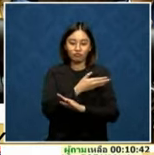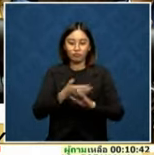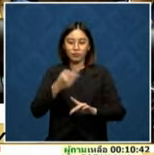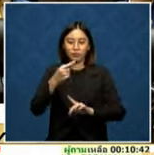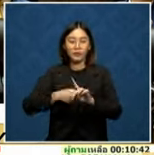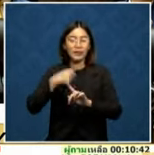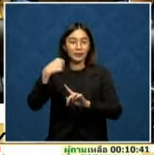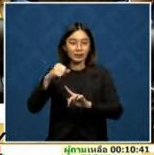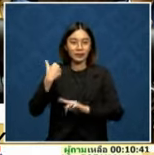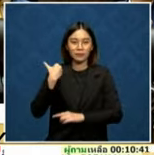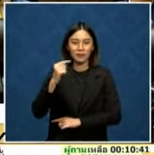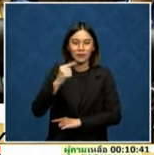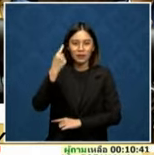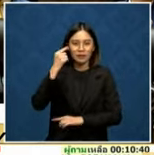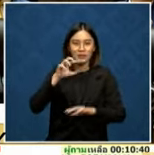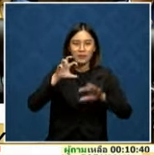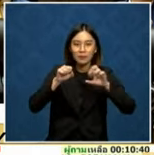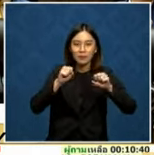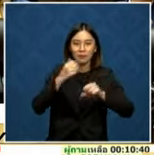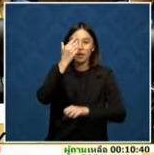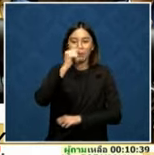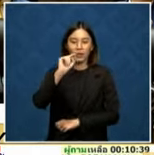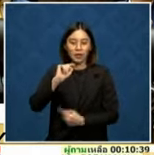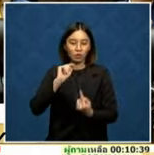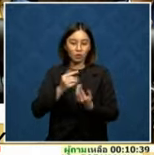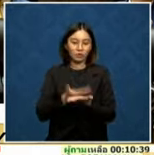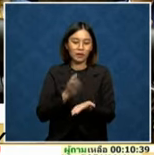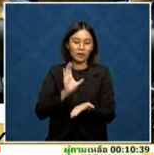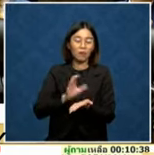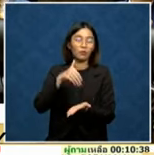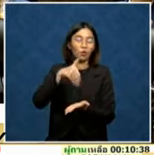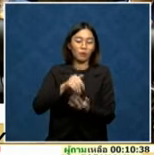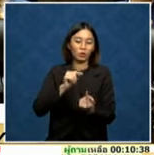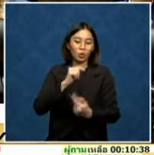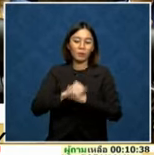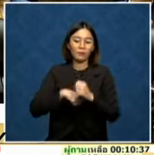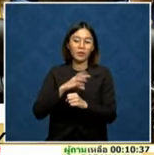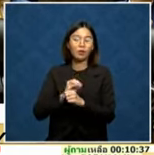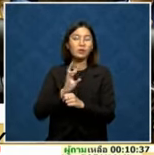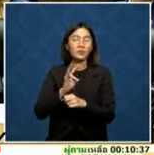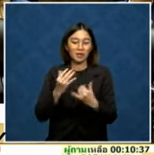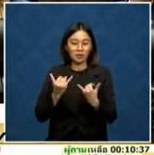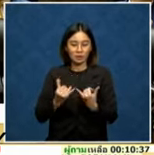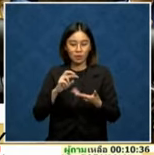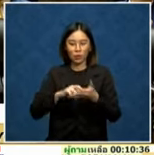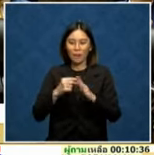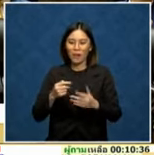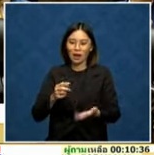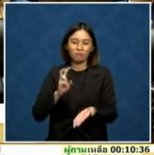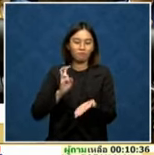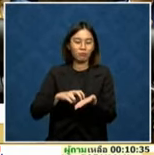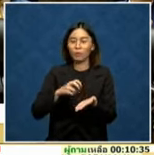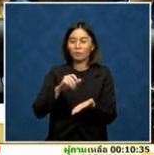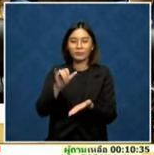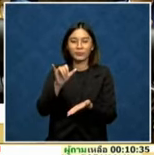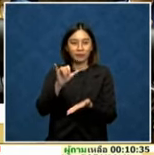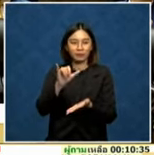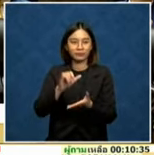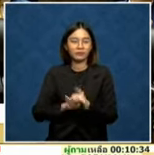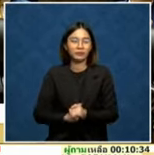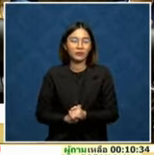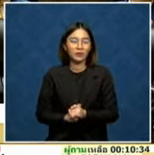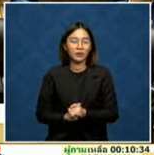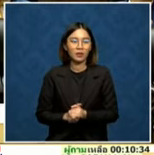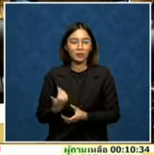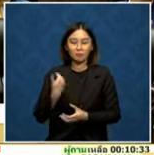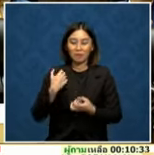เพรเราก็มีข้อสงเกตว่า ในงบกลางของปี 6,7นี่ย แทบจะไม่ได้อนุมัติเลยแล้